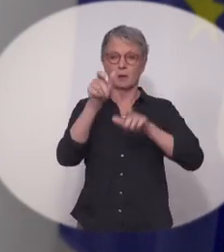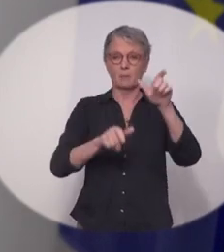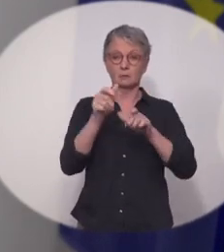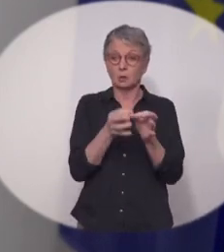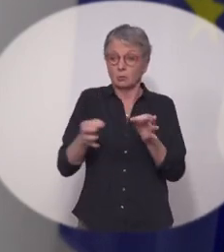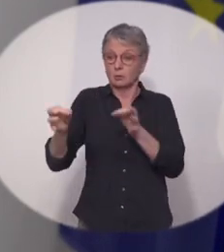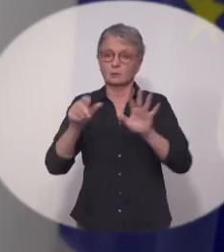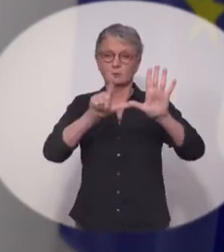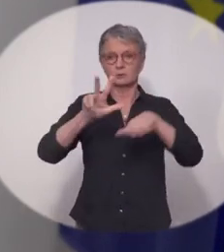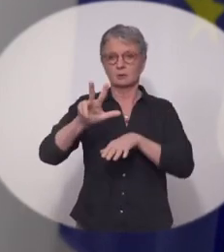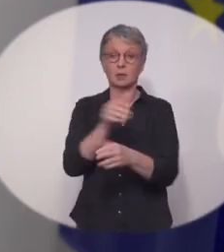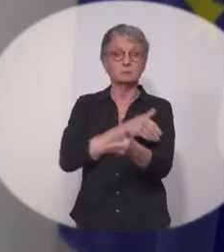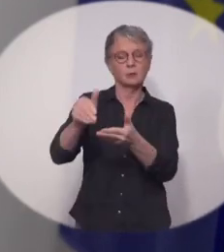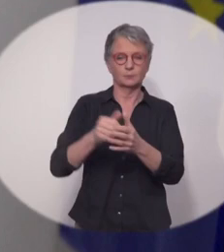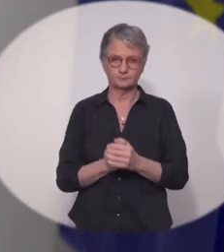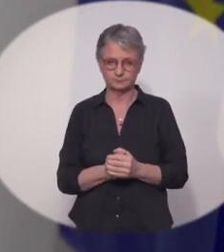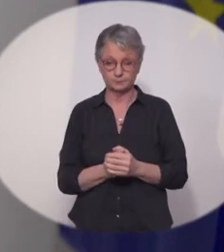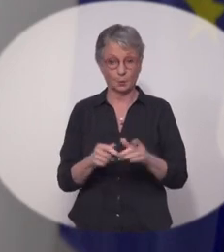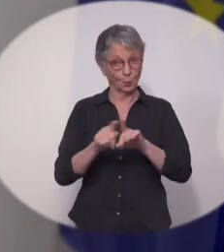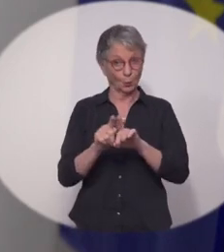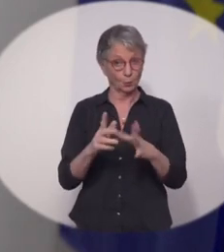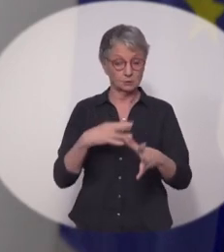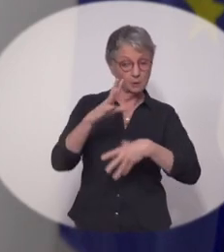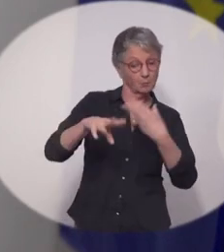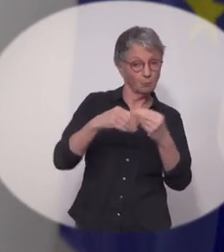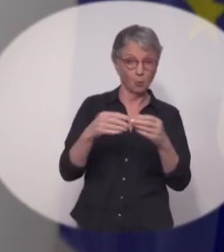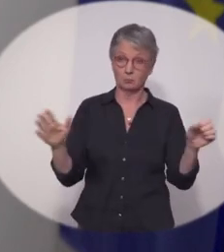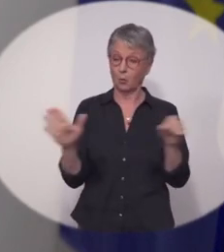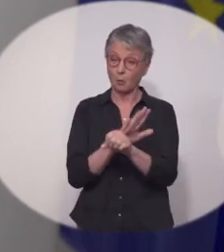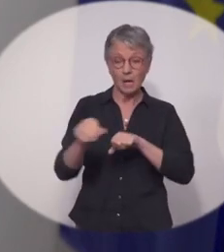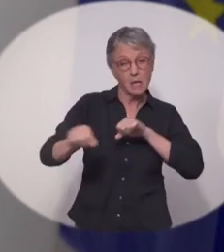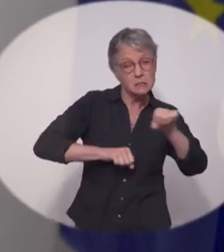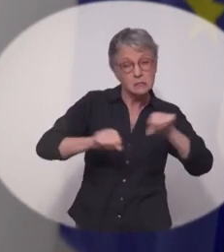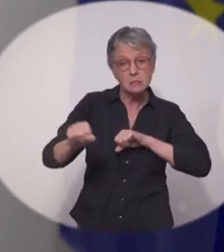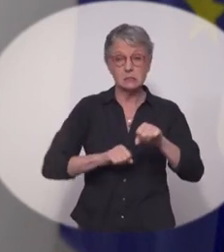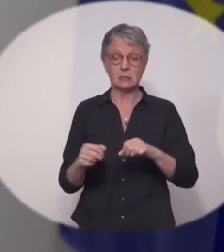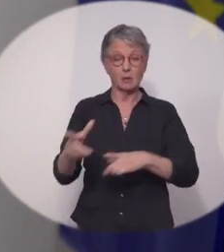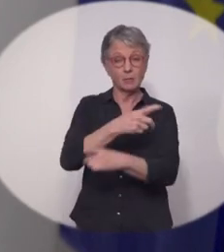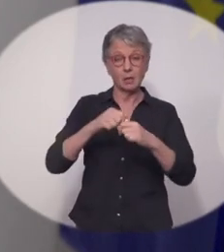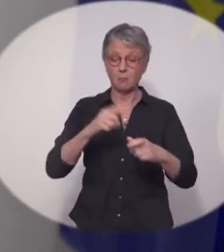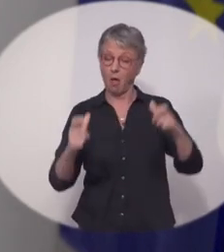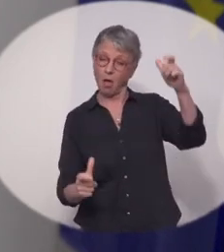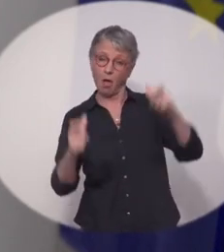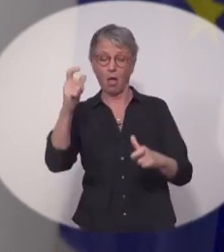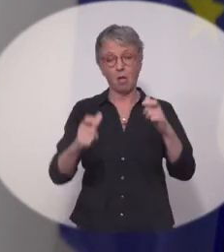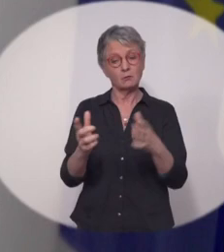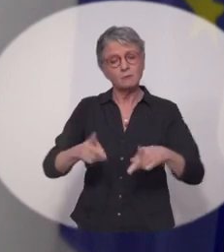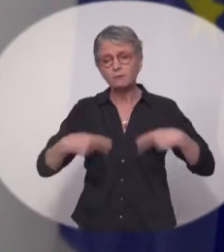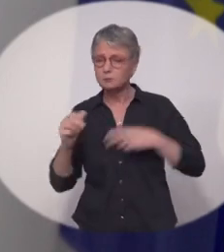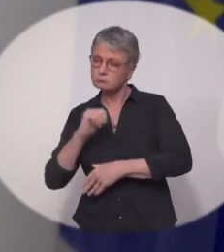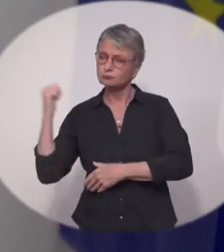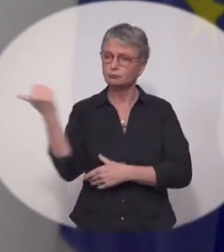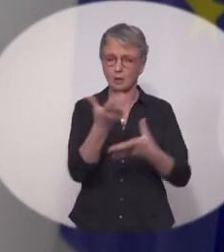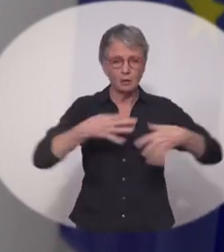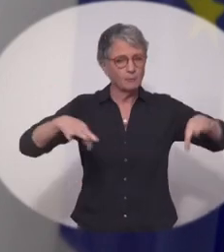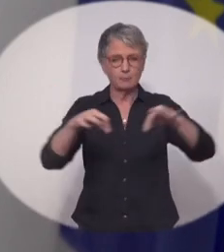en a contaminé 73 millions il ya aussi déséquilibré l'ensemble du système économique mondial est bouleversé la vie collective de chaque